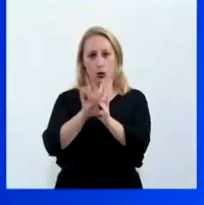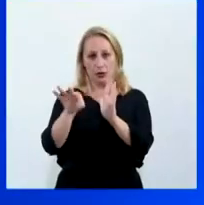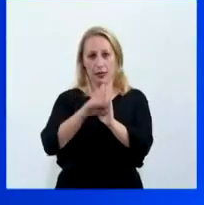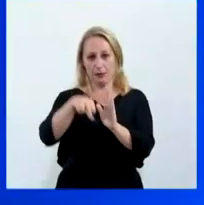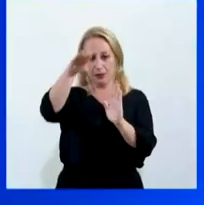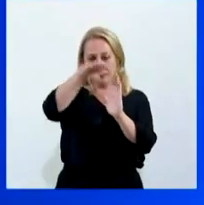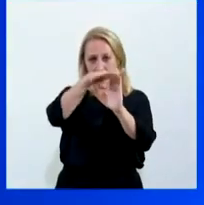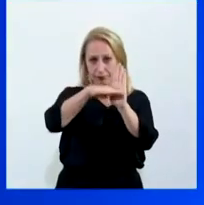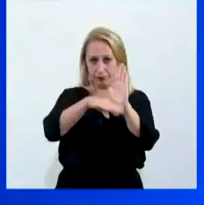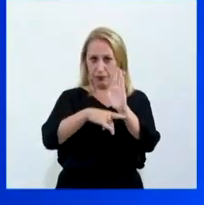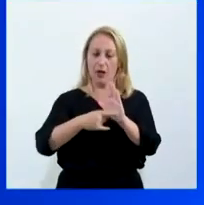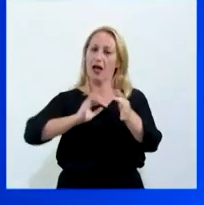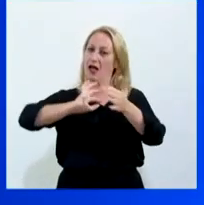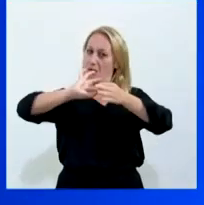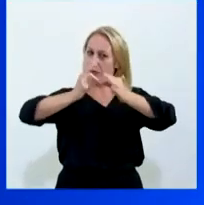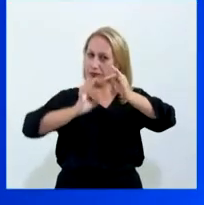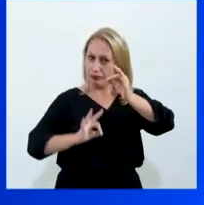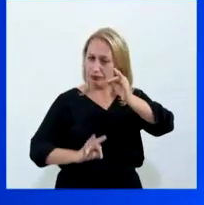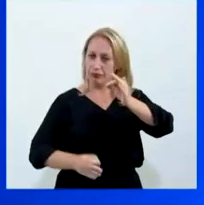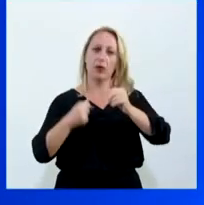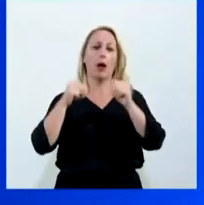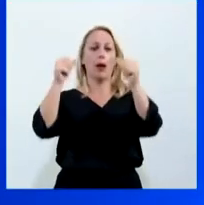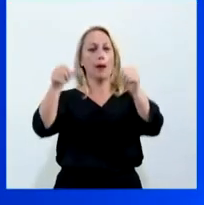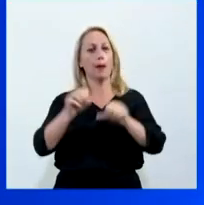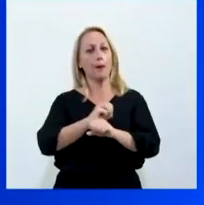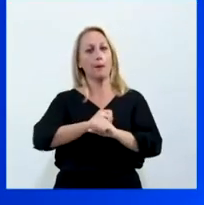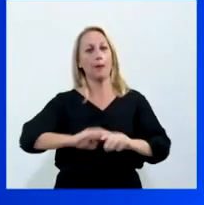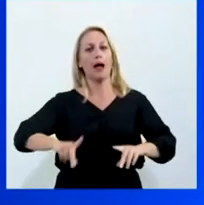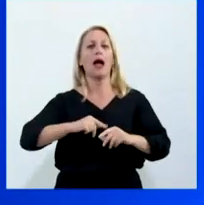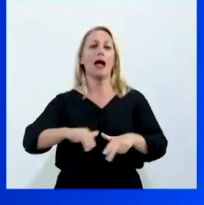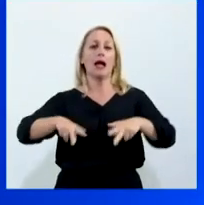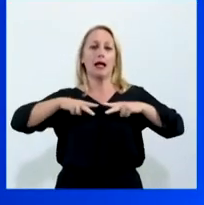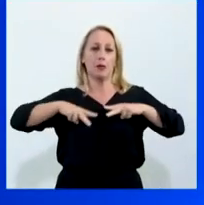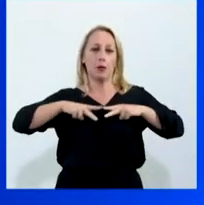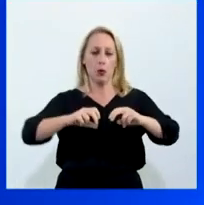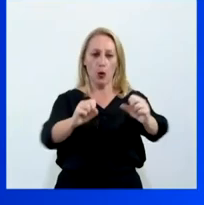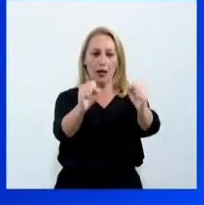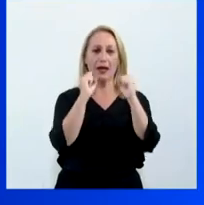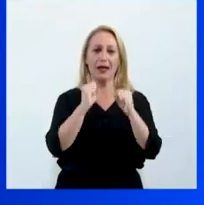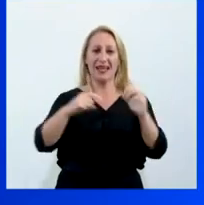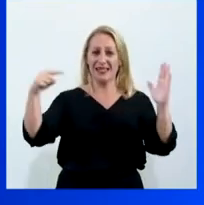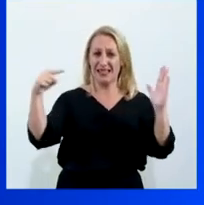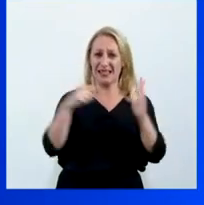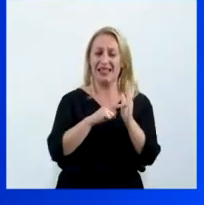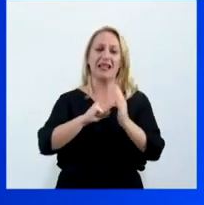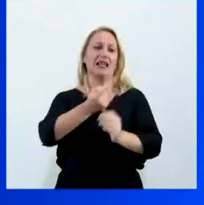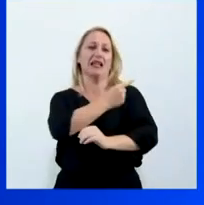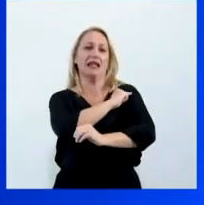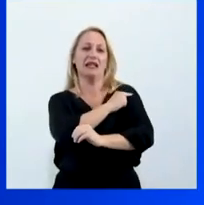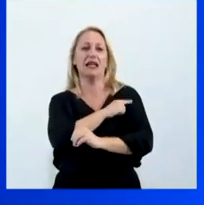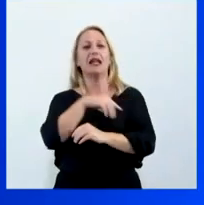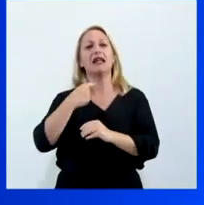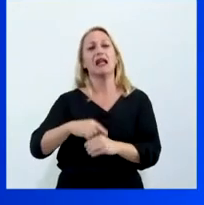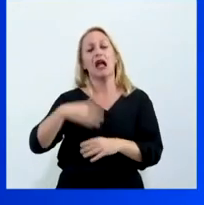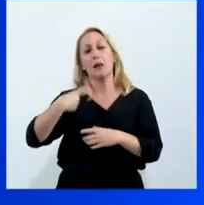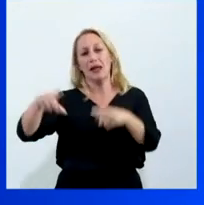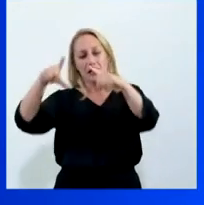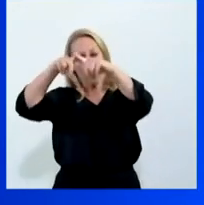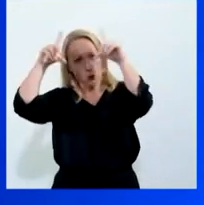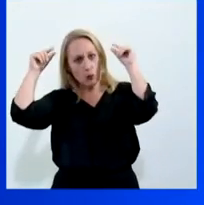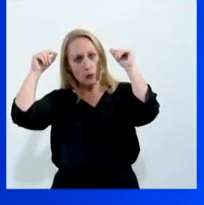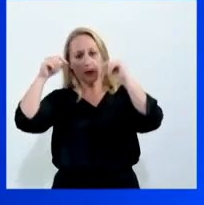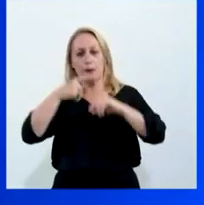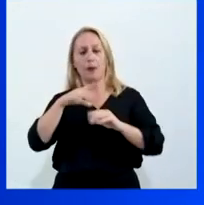ήδη παρουσιαστεί αναλυτικά από το Υπουργείο Υγείας. 1.000 πρώτοι γιατροί και 4.000 νοσηλευτές που πιστεύω ότι η διαδικασία θα ολοκληρωθεί